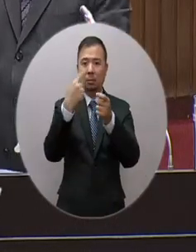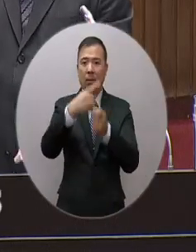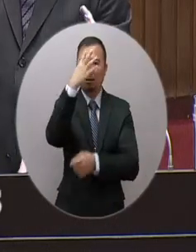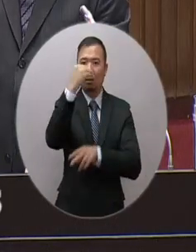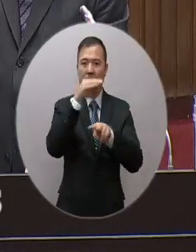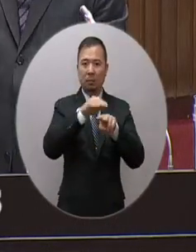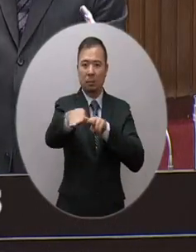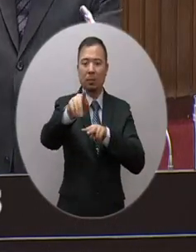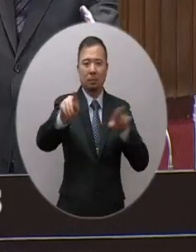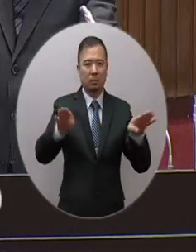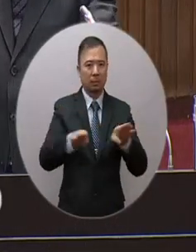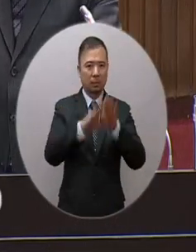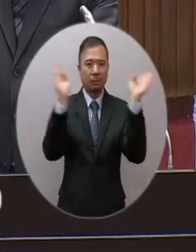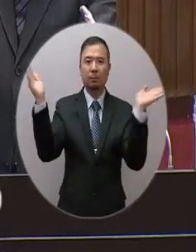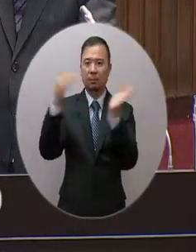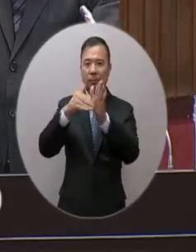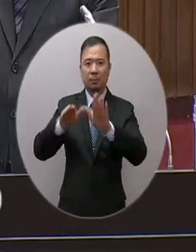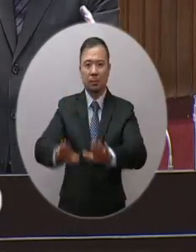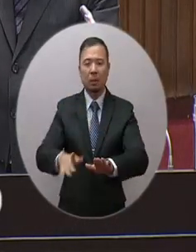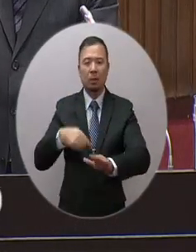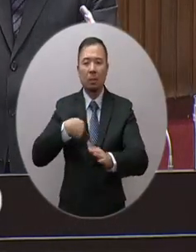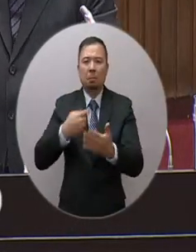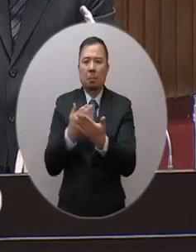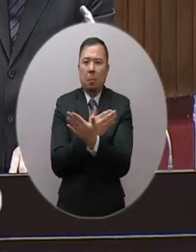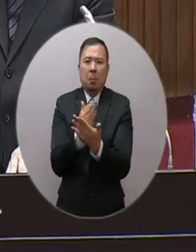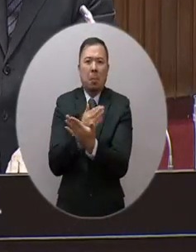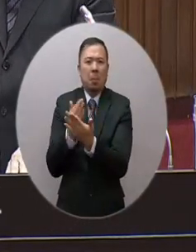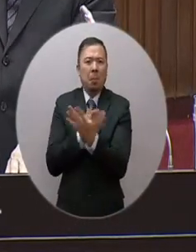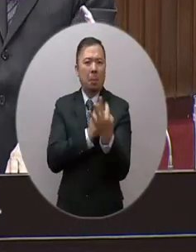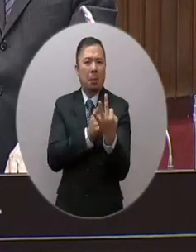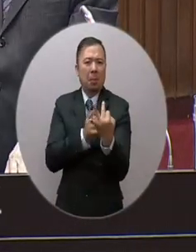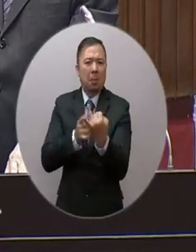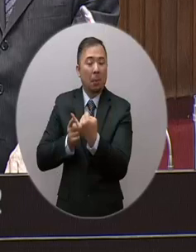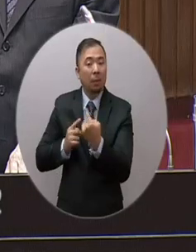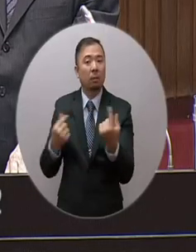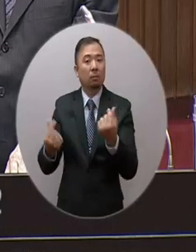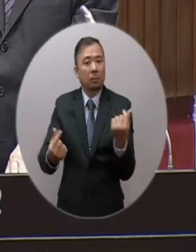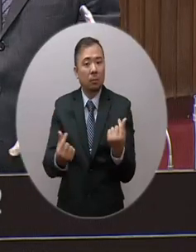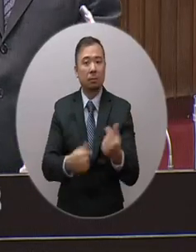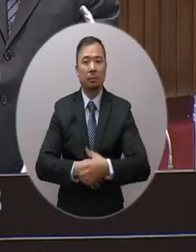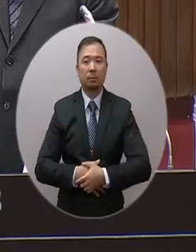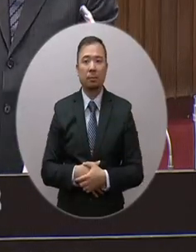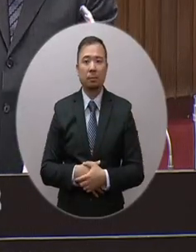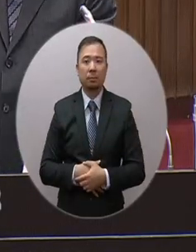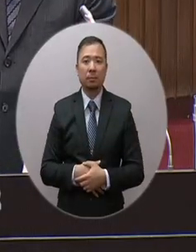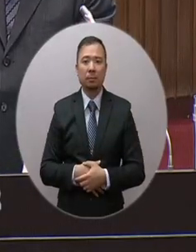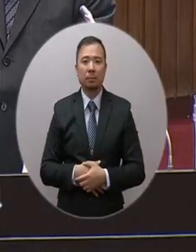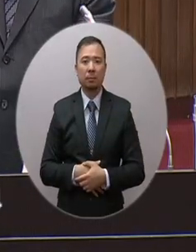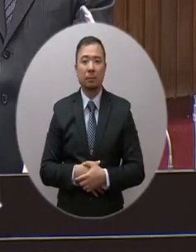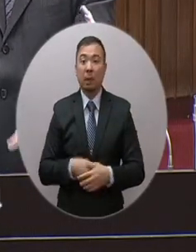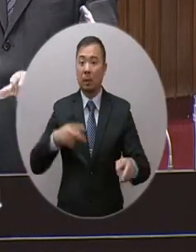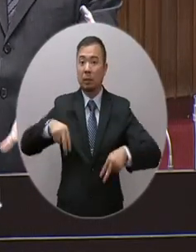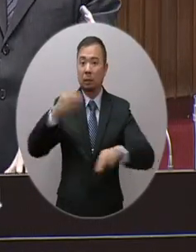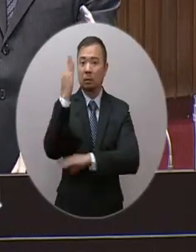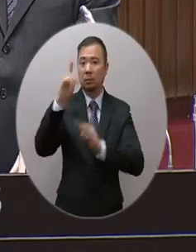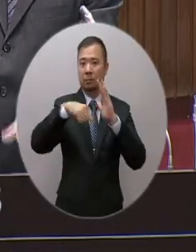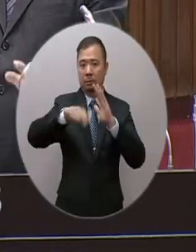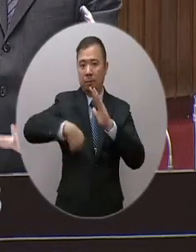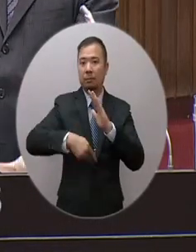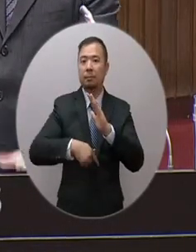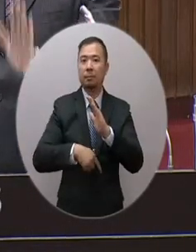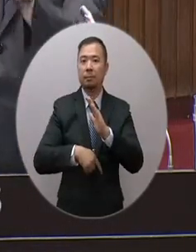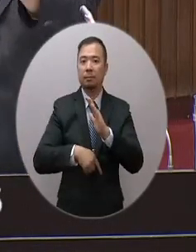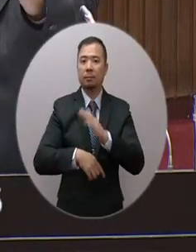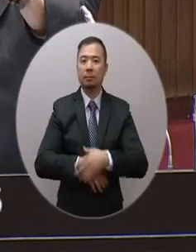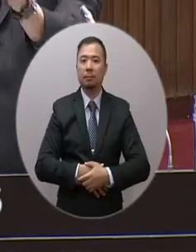车以后到现在，我们评估的多样报告，包含的曾经也有我们行政院说的，这个我